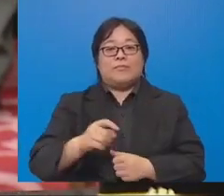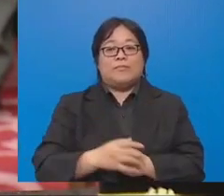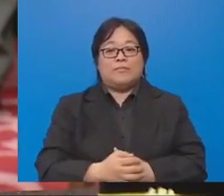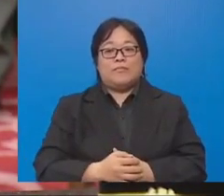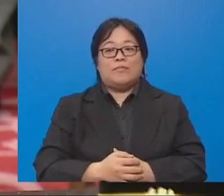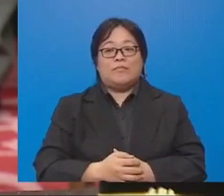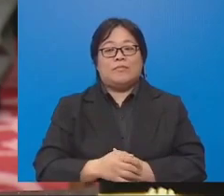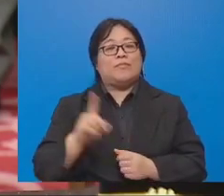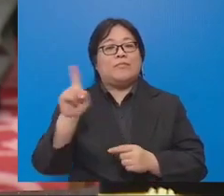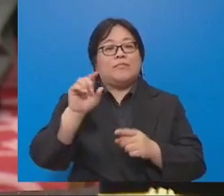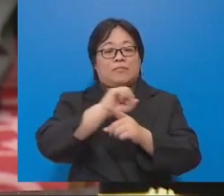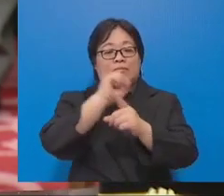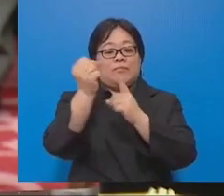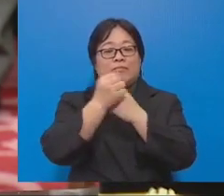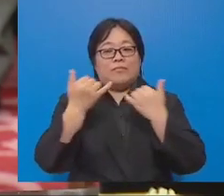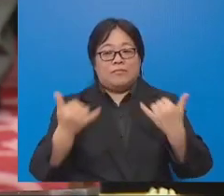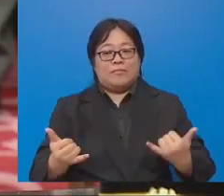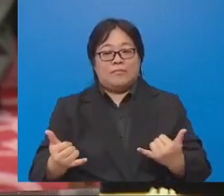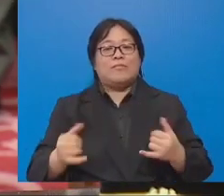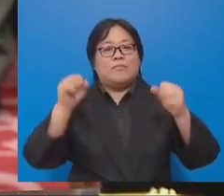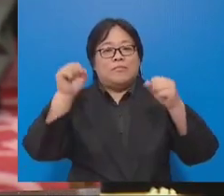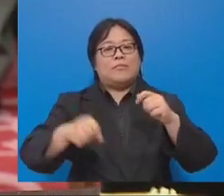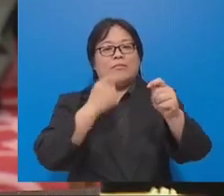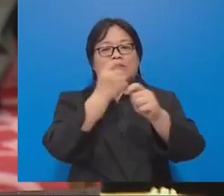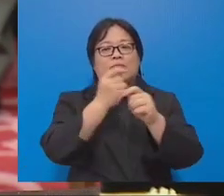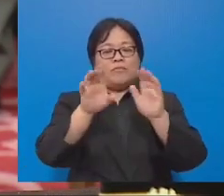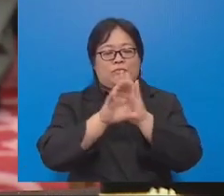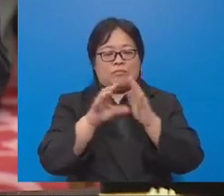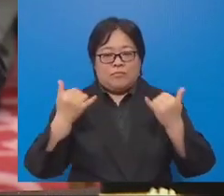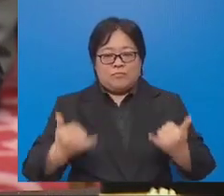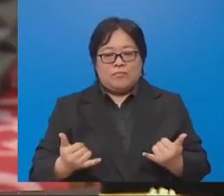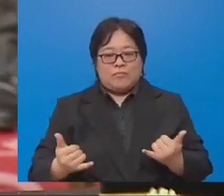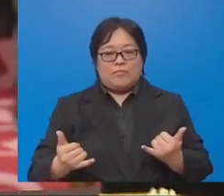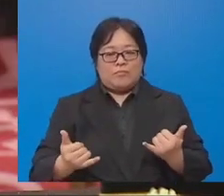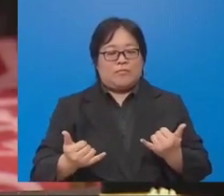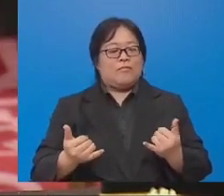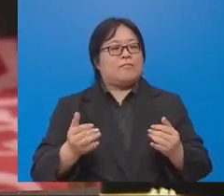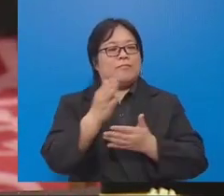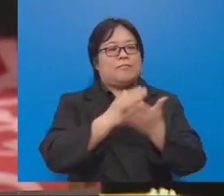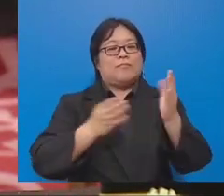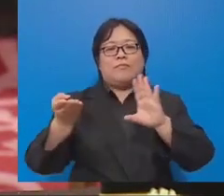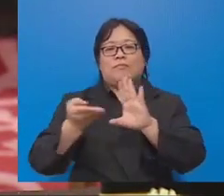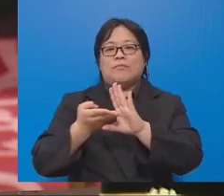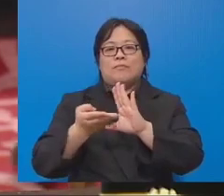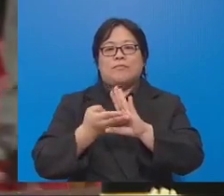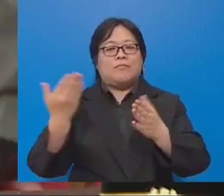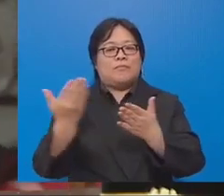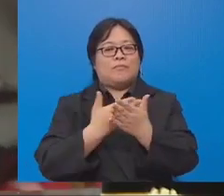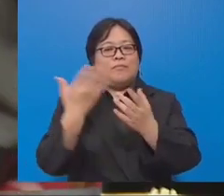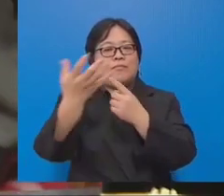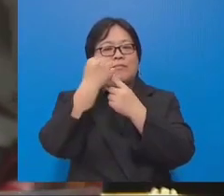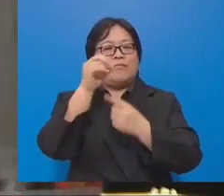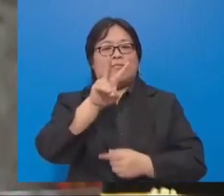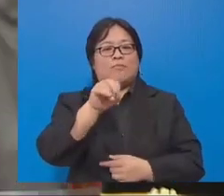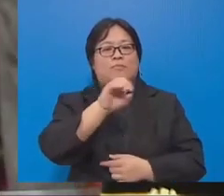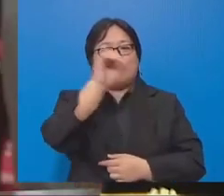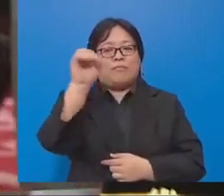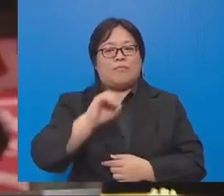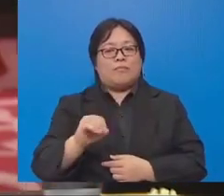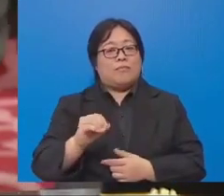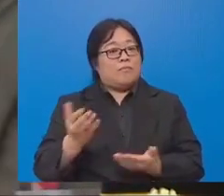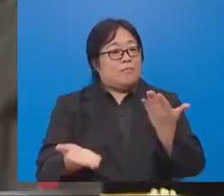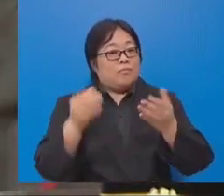mana kedudukan teteskan dan kita beri tetapkan kelas kami di sektor perbankan kita bau capai 24oz